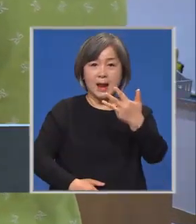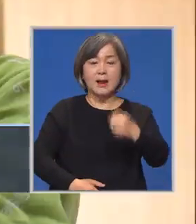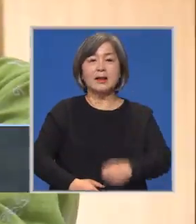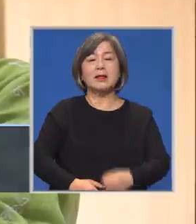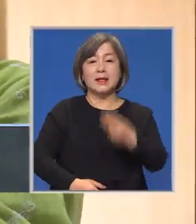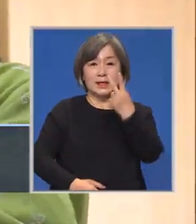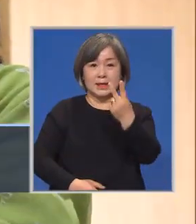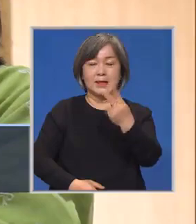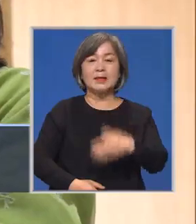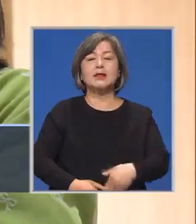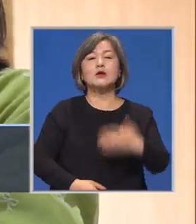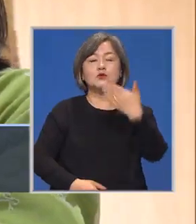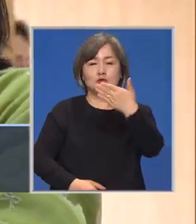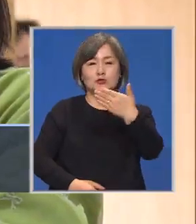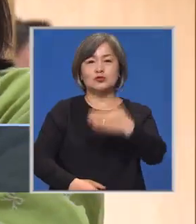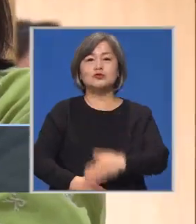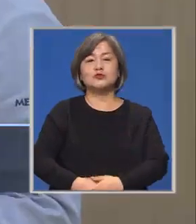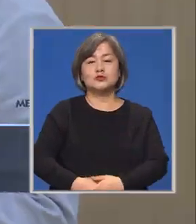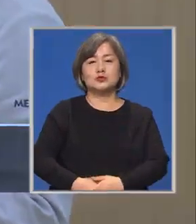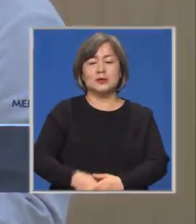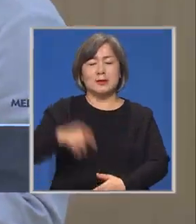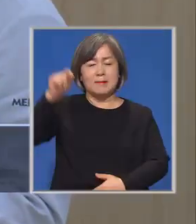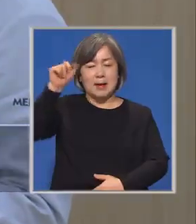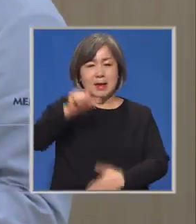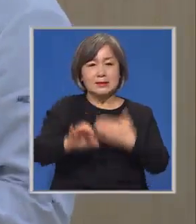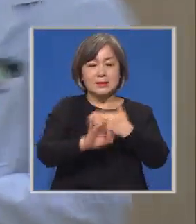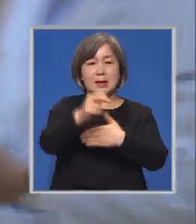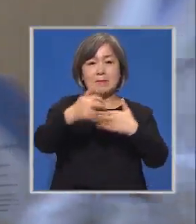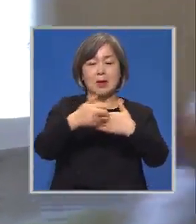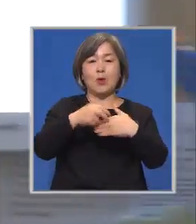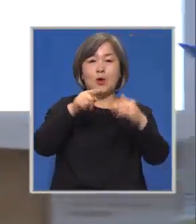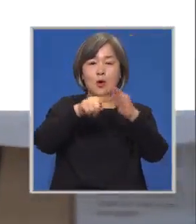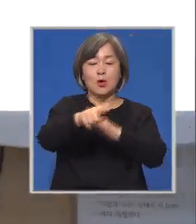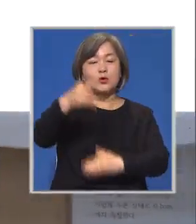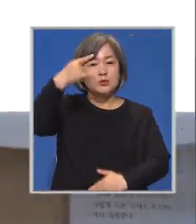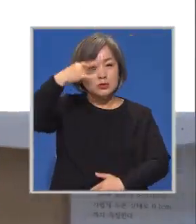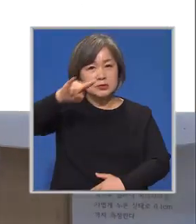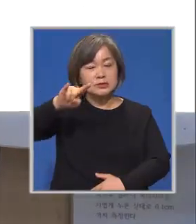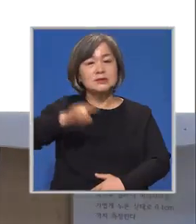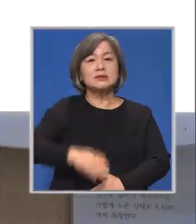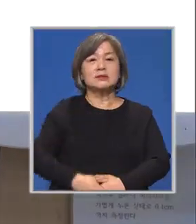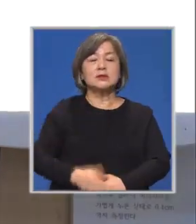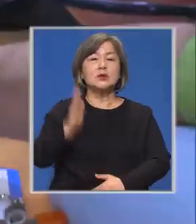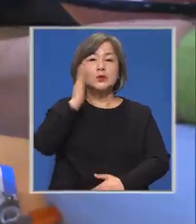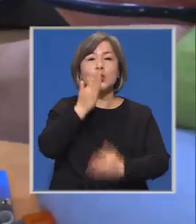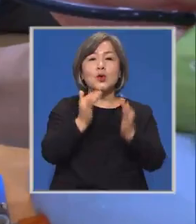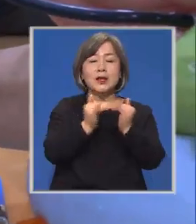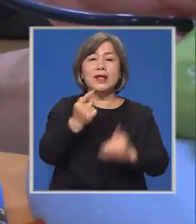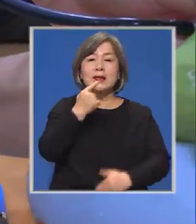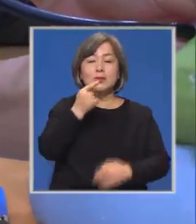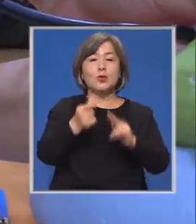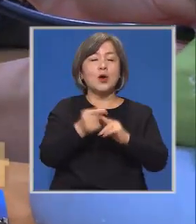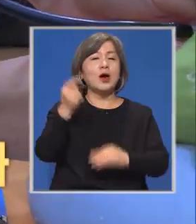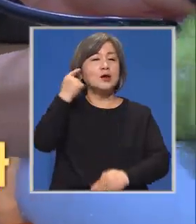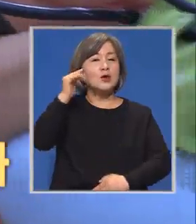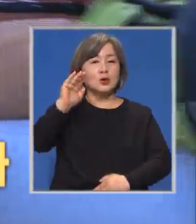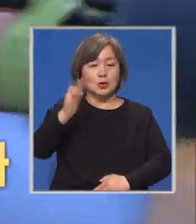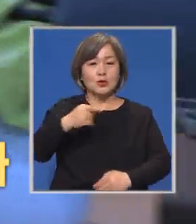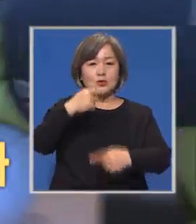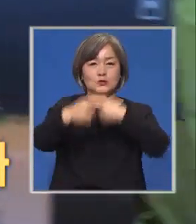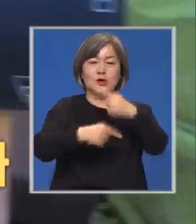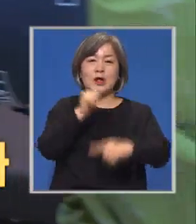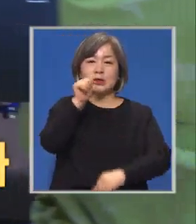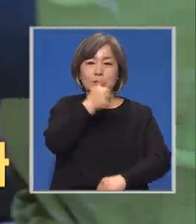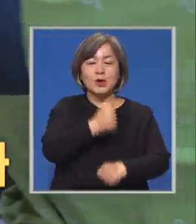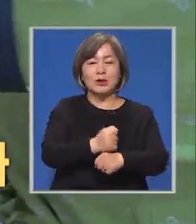8, 2, 9. 이른 아침 병원을 찾은 최현숙 씨. 농인의 입과 귀가 되어주는